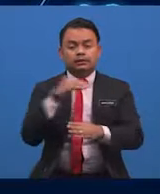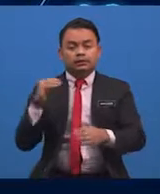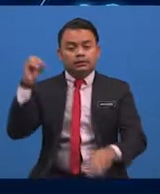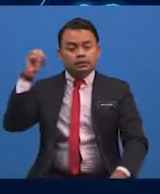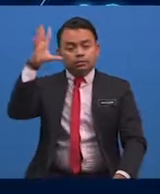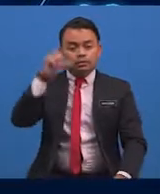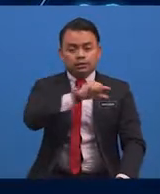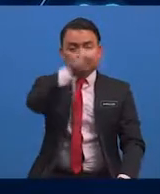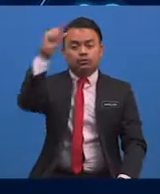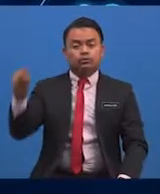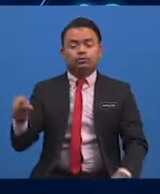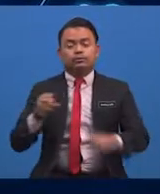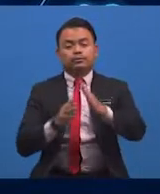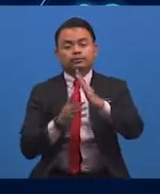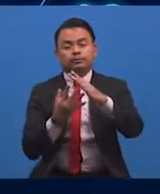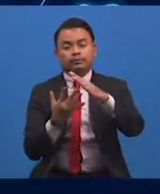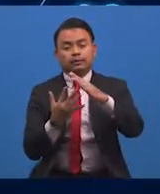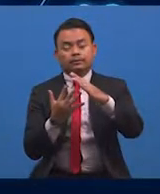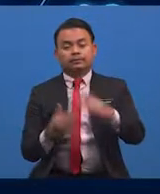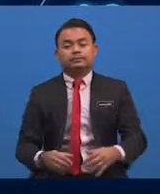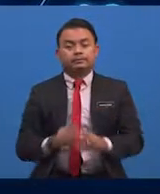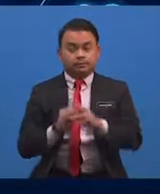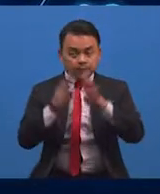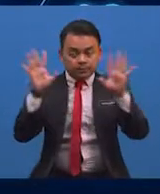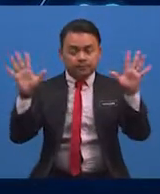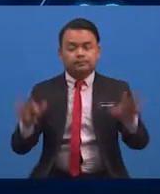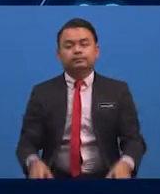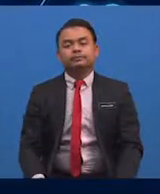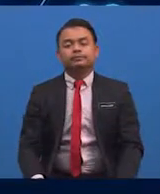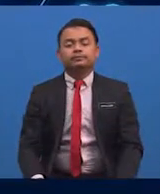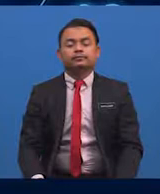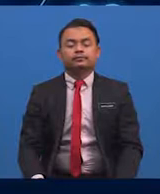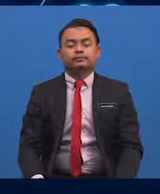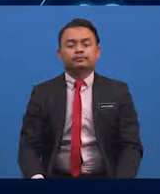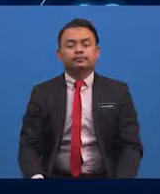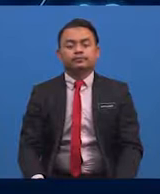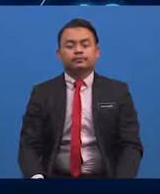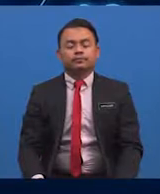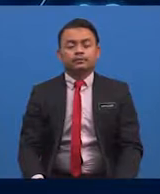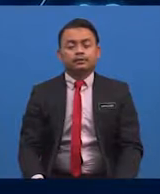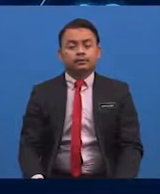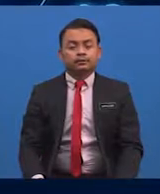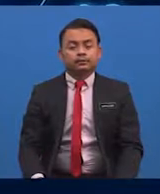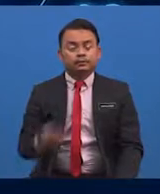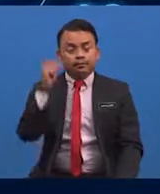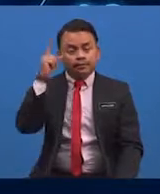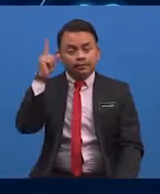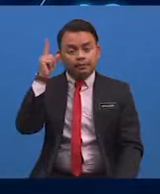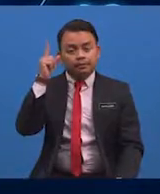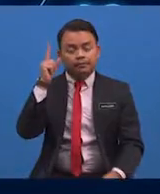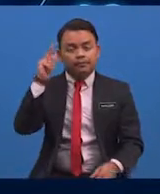Bagaimana pelajar-pelajar? Sudah memahami konsep perubahan iklim? Ya, bagus. Itulah cikgu